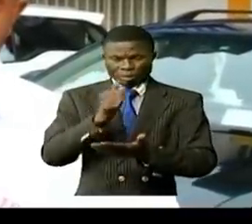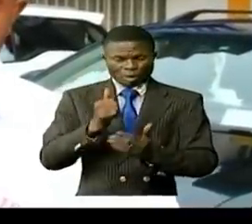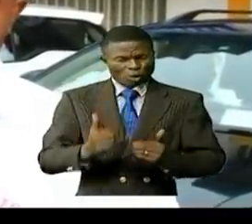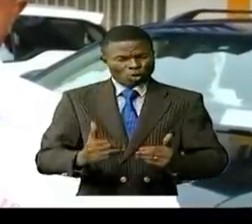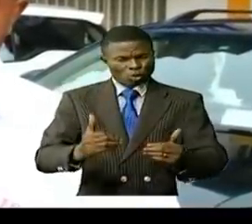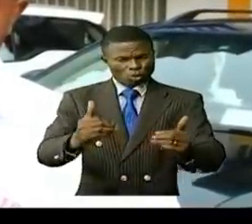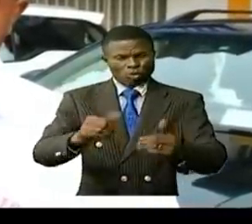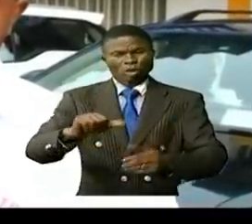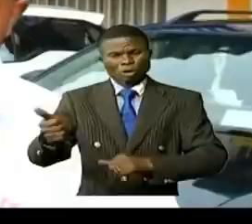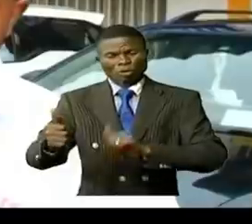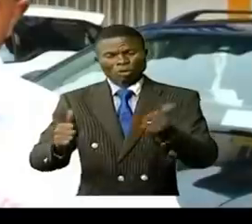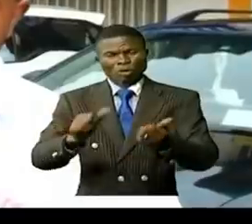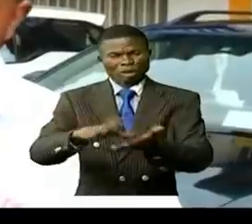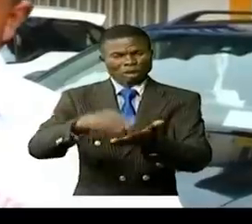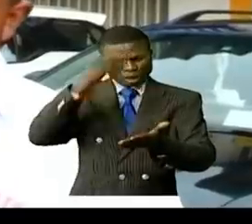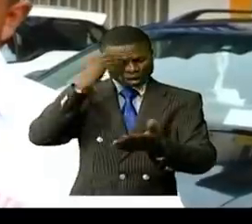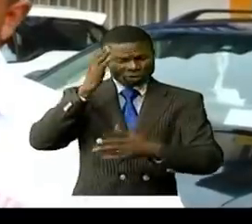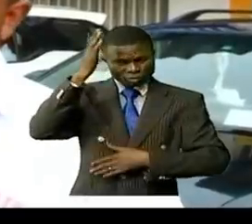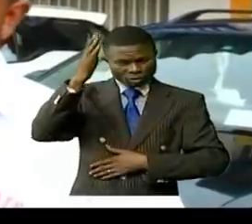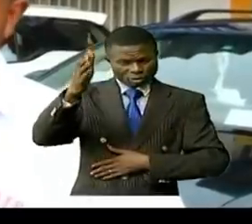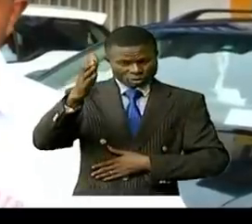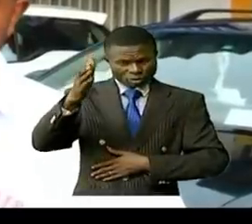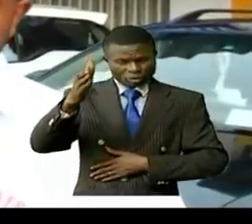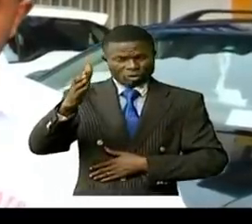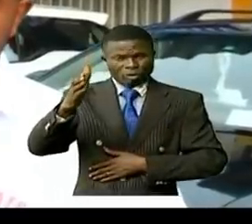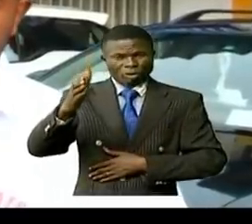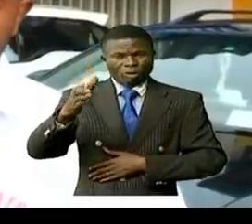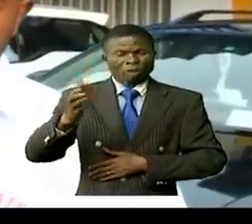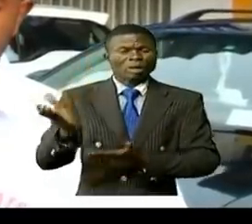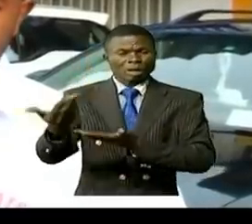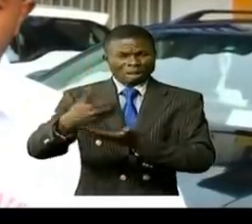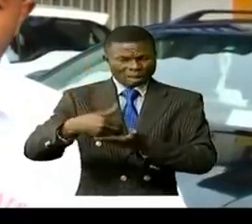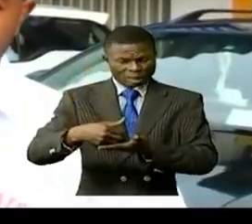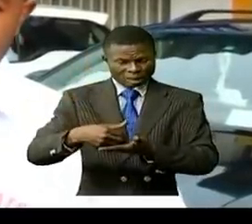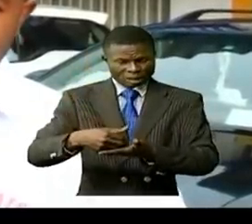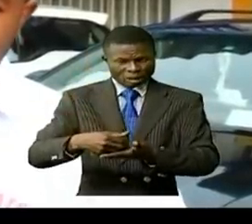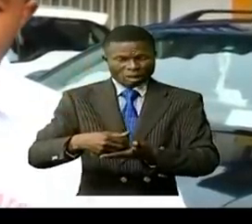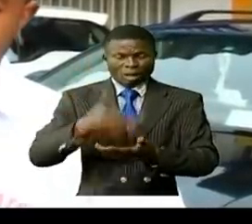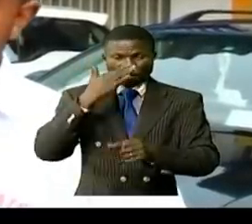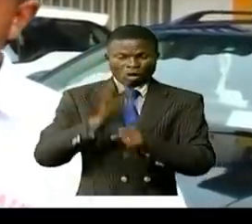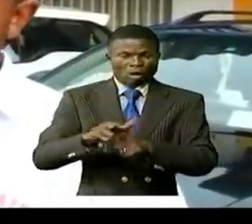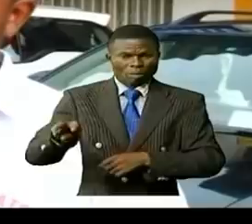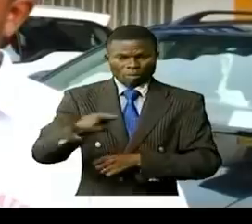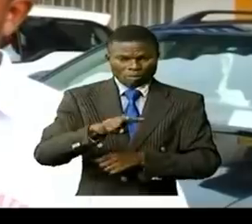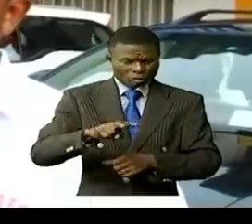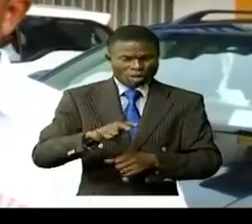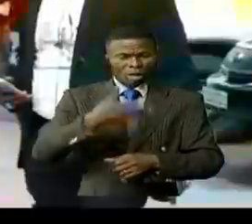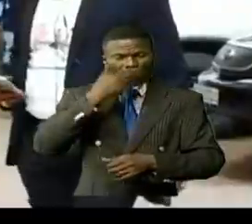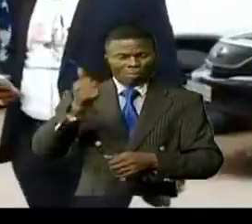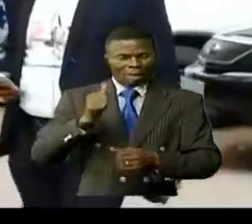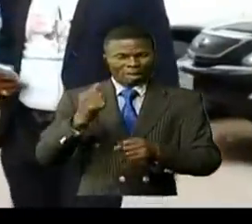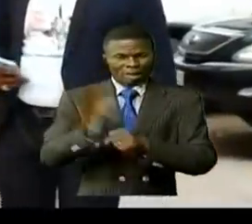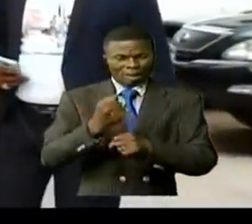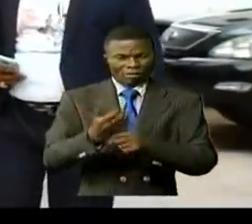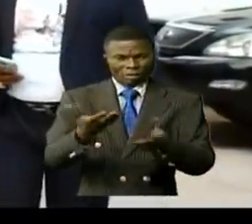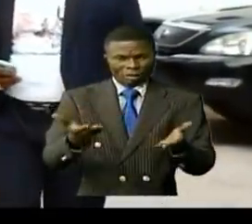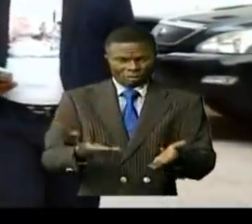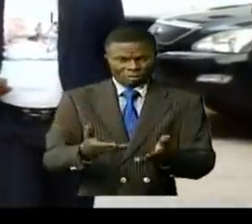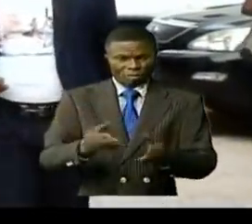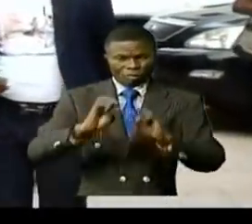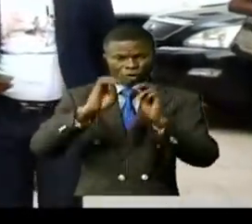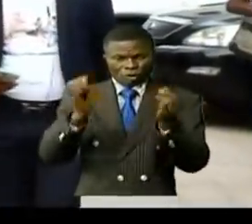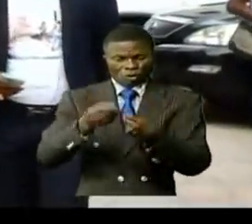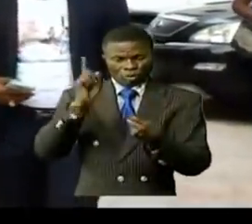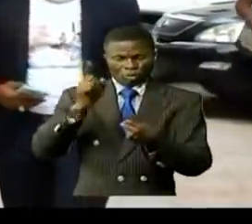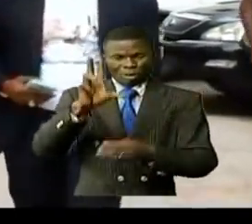nous qui sommes partants aujourd'hui des retours, nous allons vous promettre les meilleurs de ces pays. Après cette première équipe de